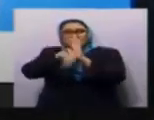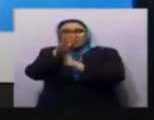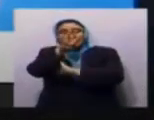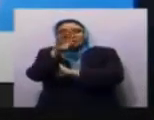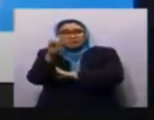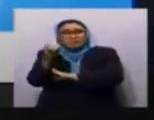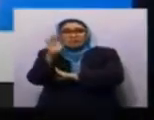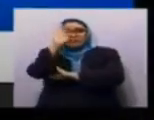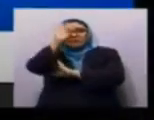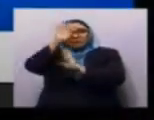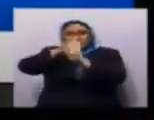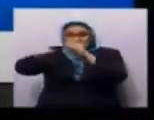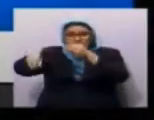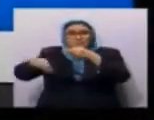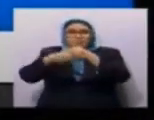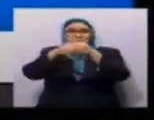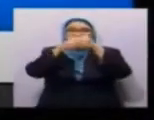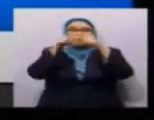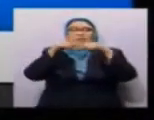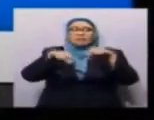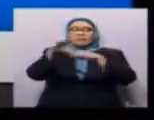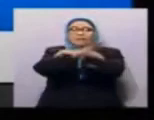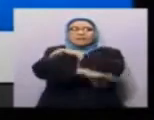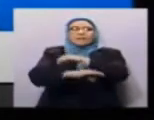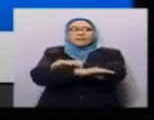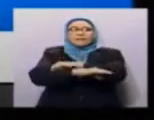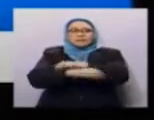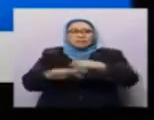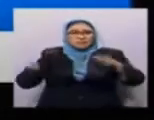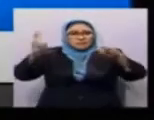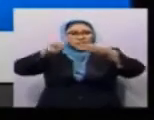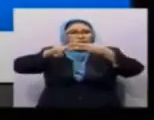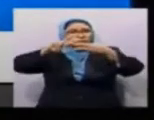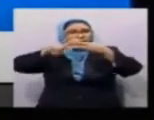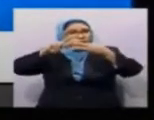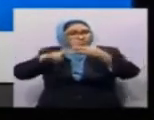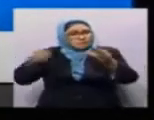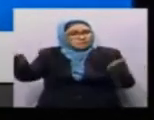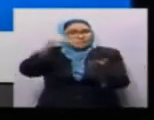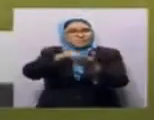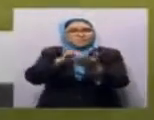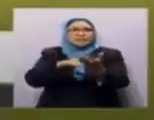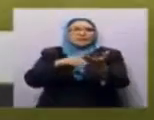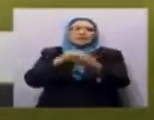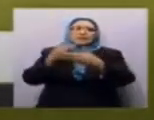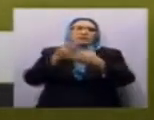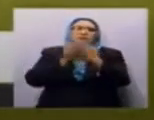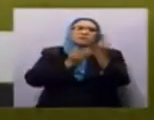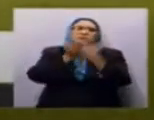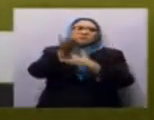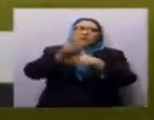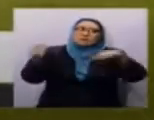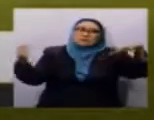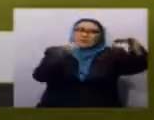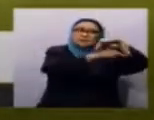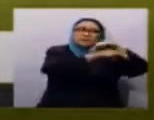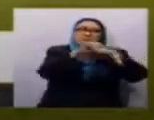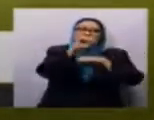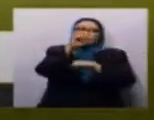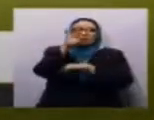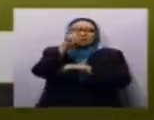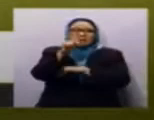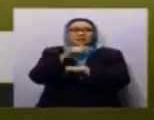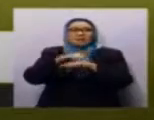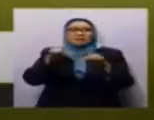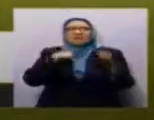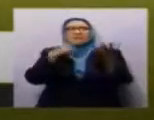bersambung babak kedua, Negeri Sembilan mengikat kedudukan dua sama sekali lagi menerusi jaringan Sandro Da Silva. Hasrat Tok Gajah meraih 3